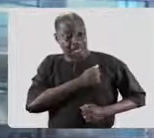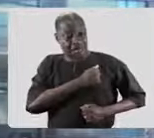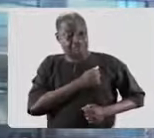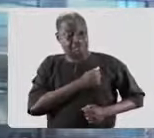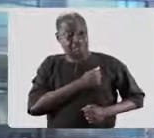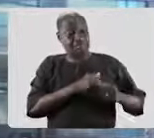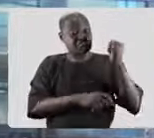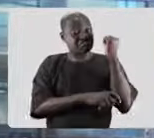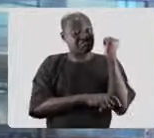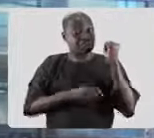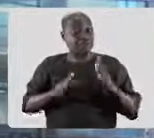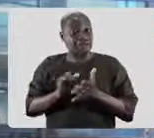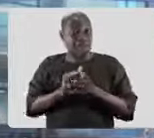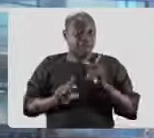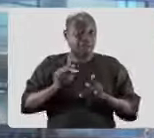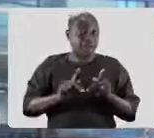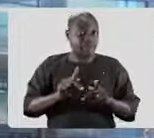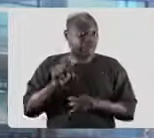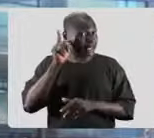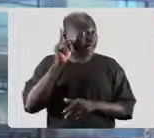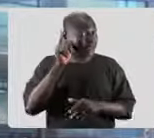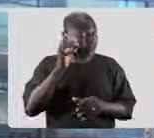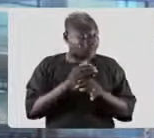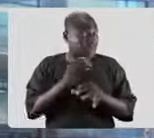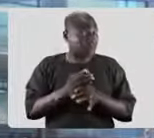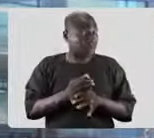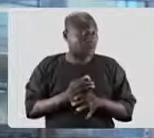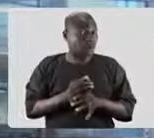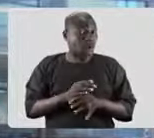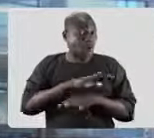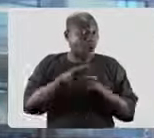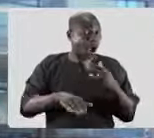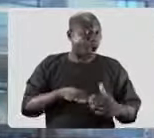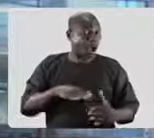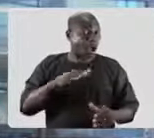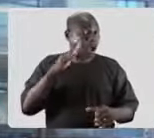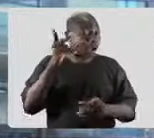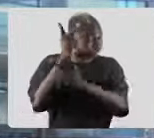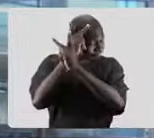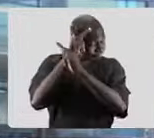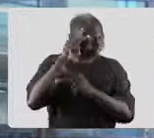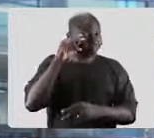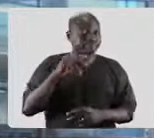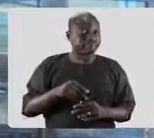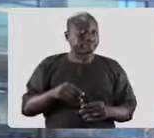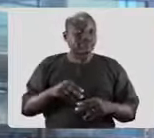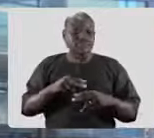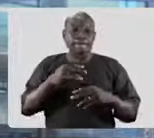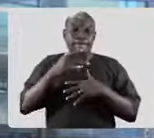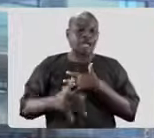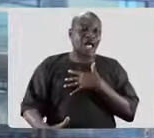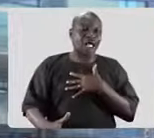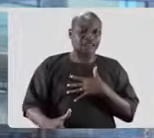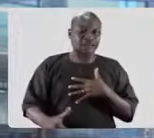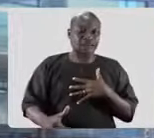ya ma mentwe adwen enyina so na mentwe ya nyina adwen enyina so se